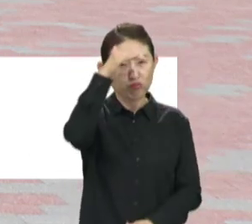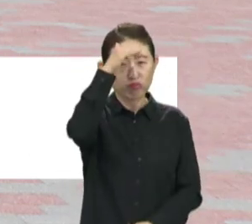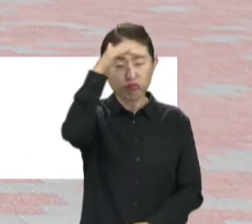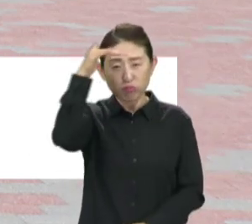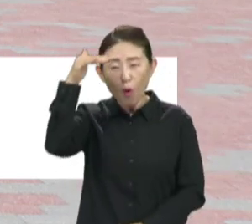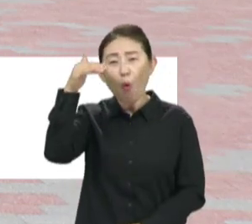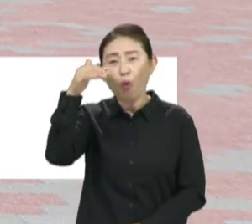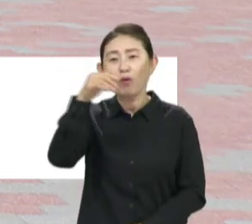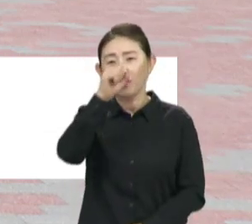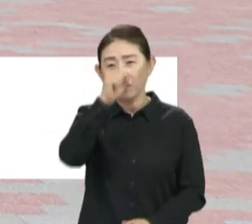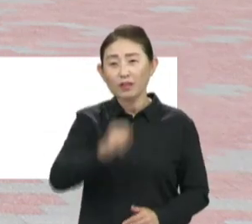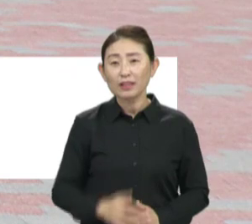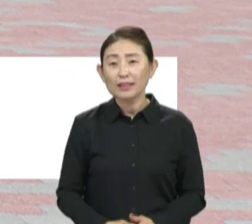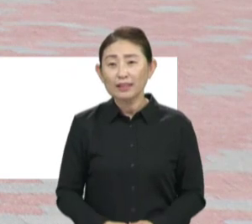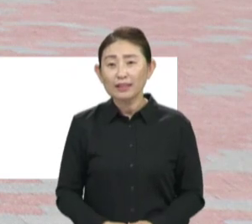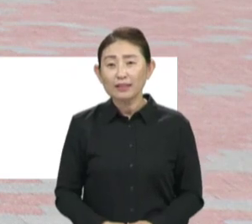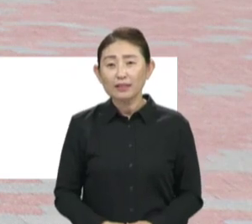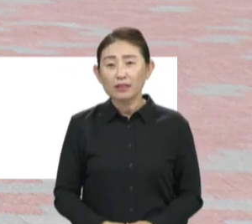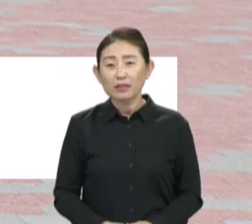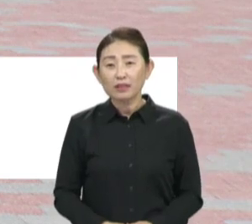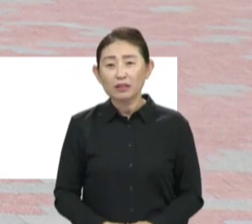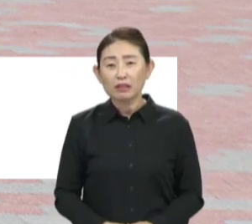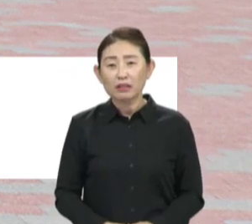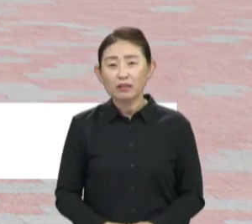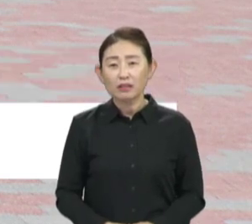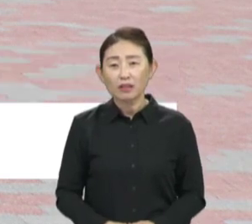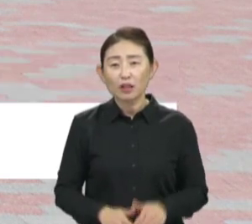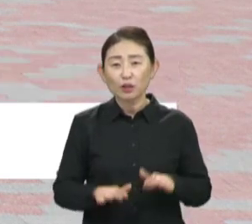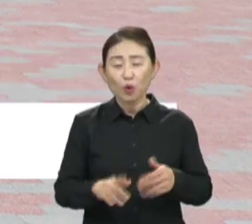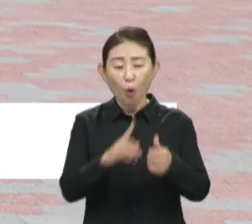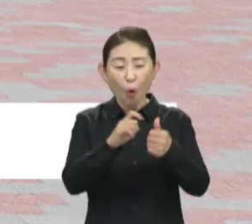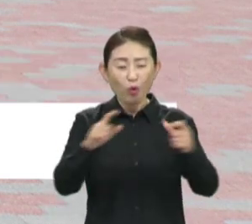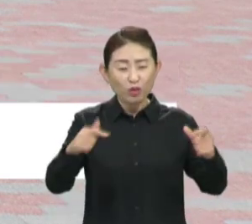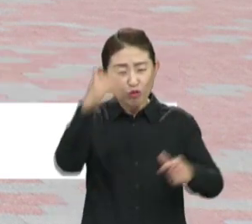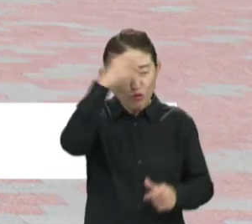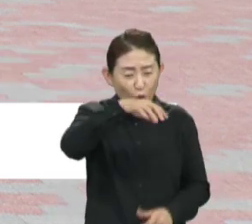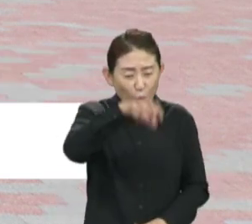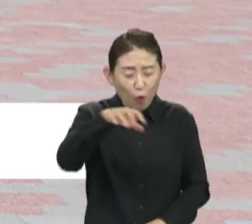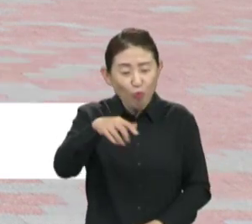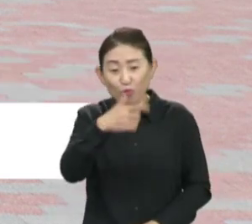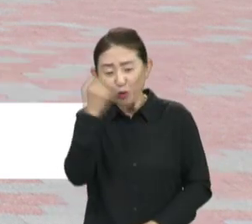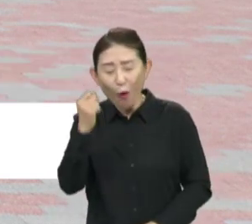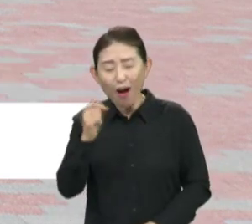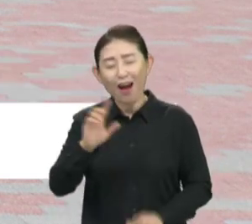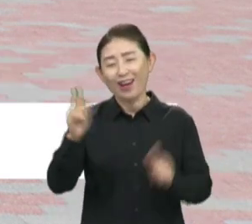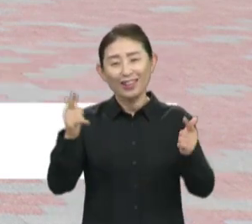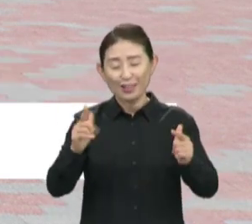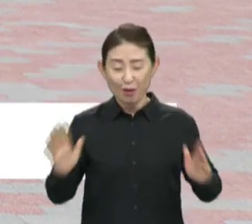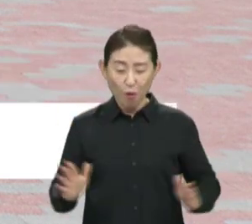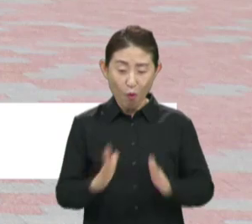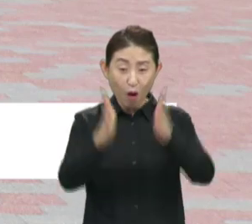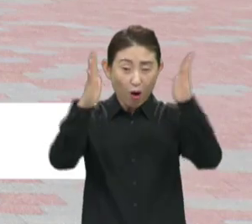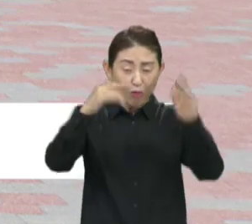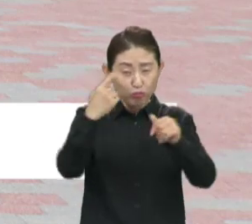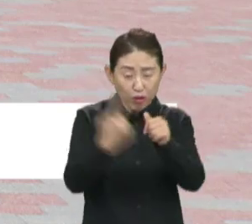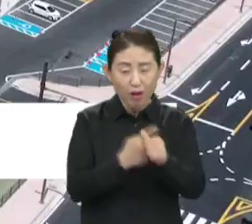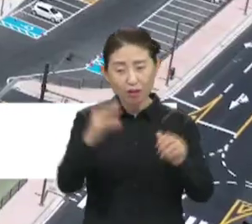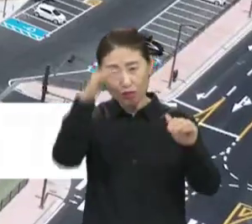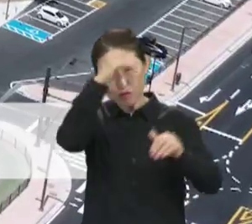수 있는 공간으로 그동안 다소 부족했던 홍성의 관광산업에 새로운 활력을